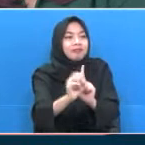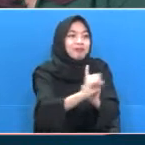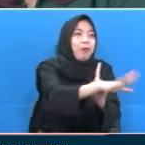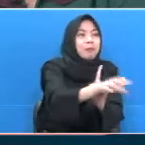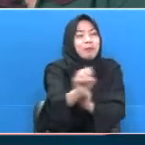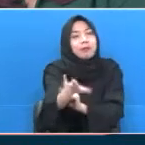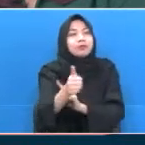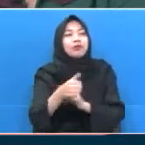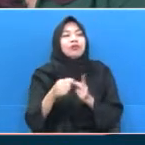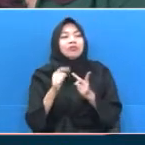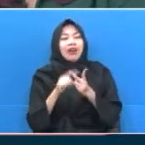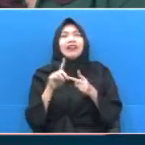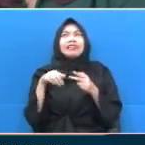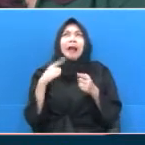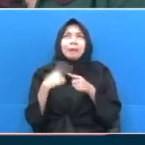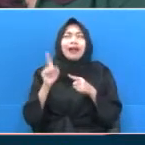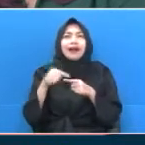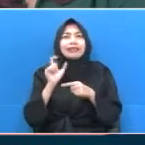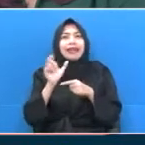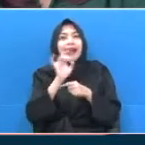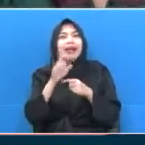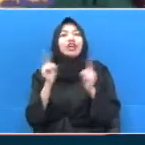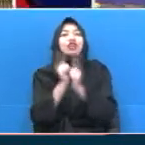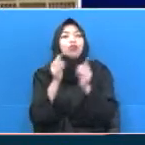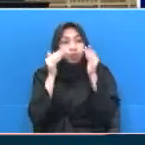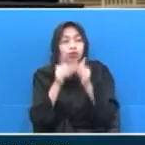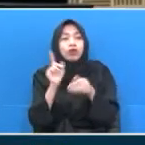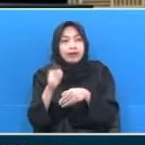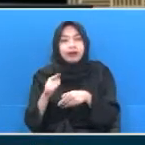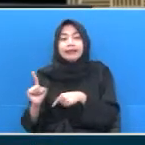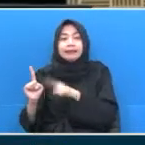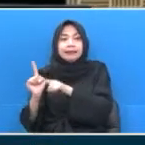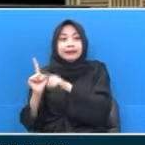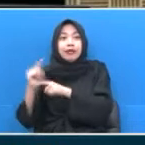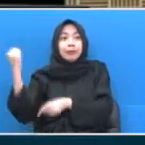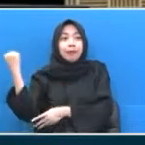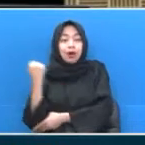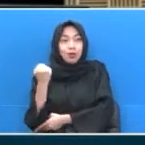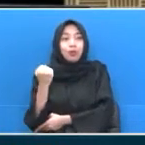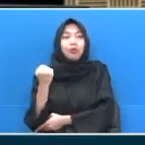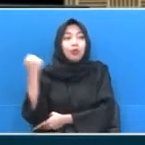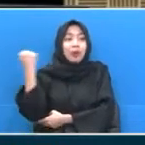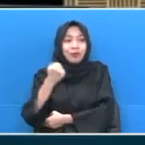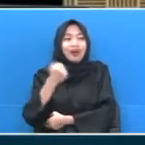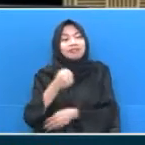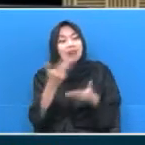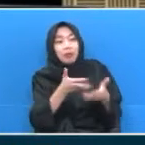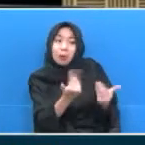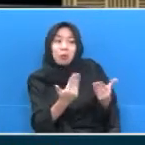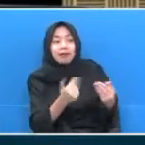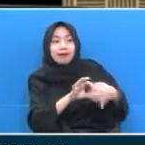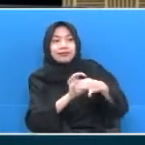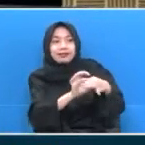pertemuan-pertemuan juga secara khusus Karena begini modusnya adalah yang bersangkutan ini kan menawarkan tadi ya kerja sama dengan